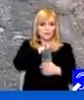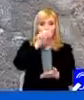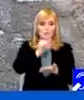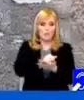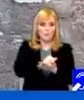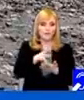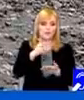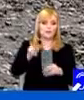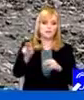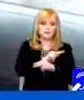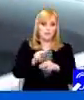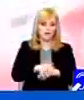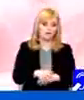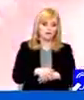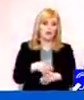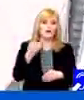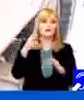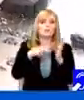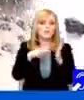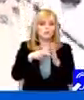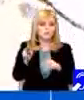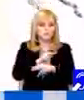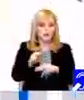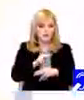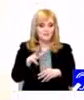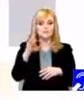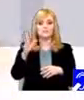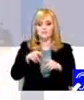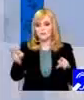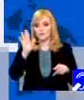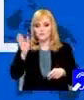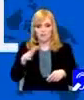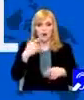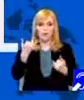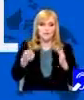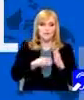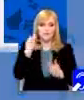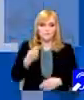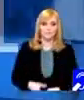de cratere pe arterele orașului. Cât costă reparațiile și cât vor dura, aflați din Telejurnal.